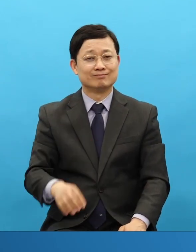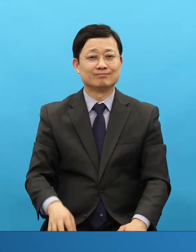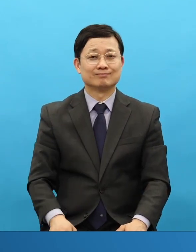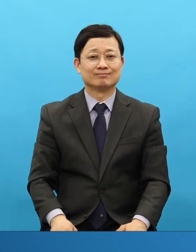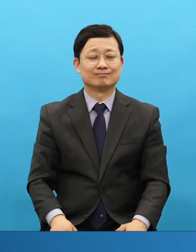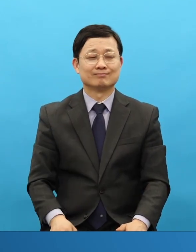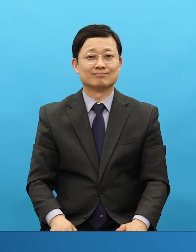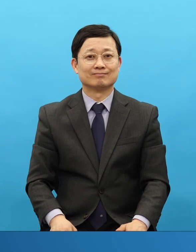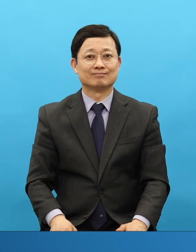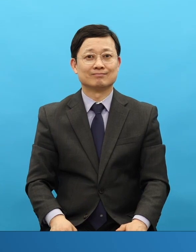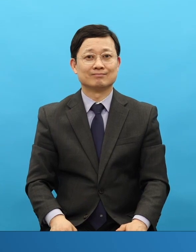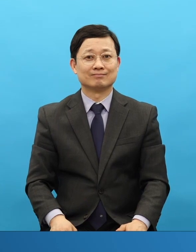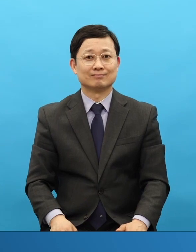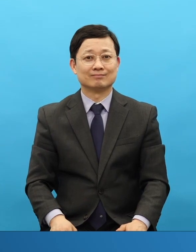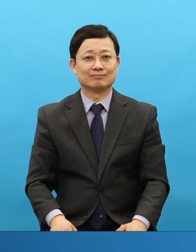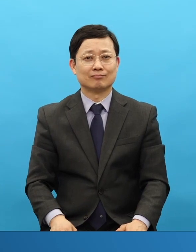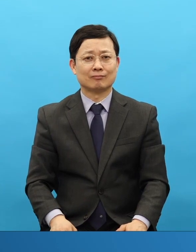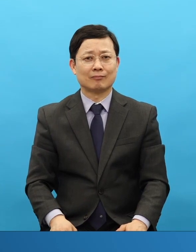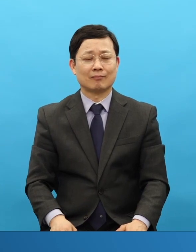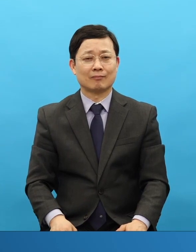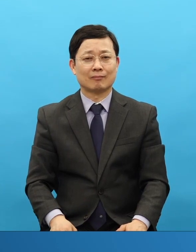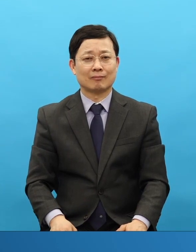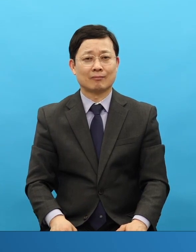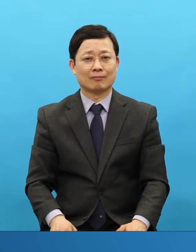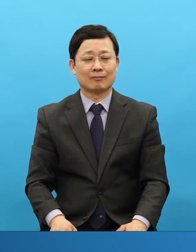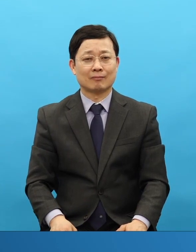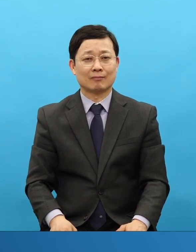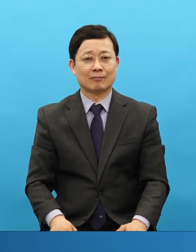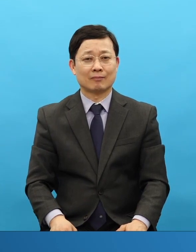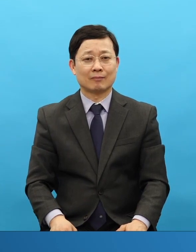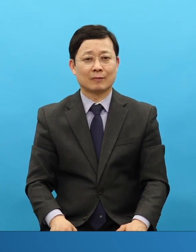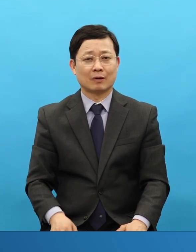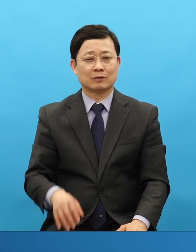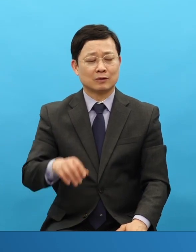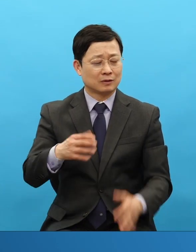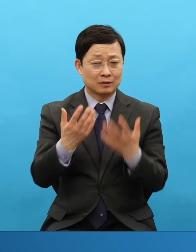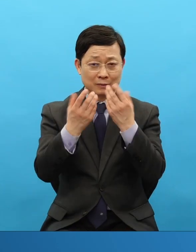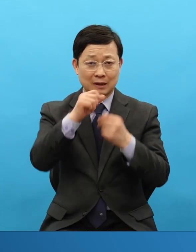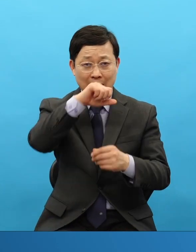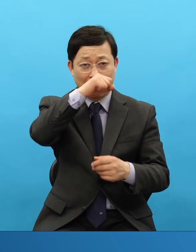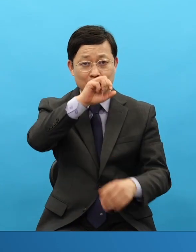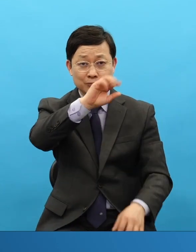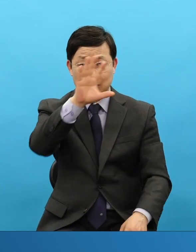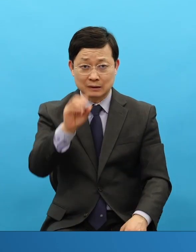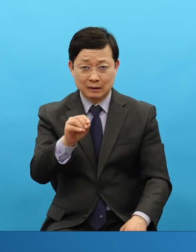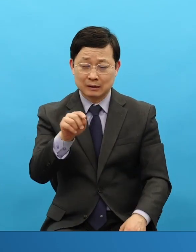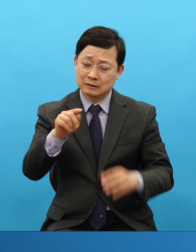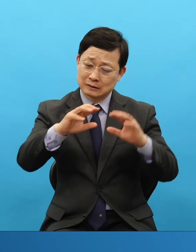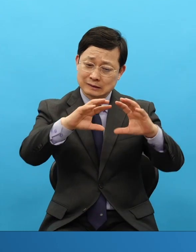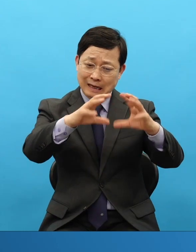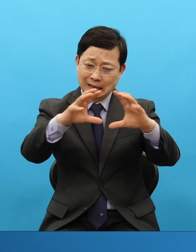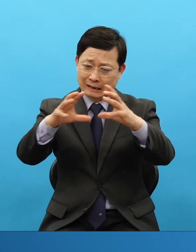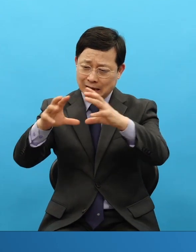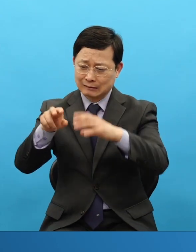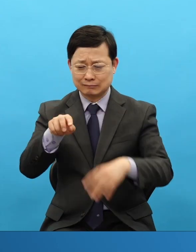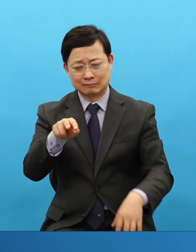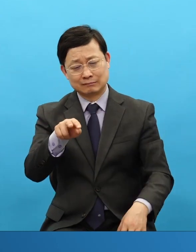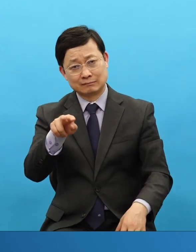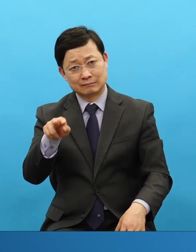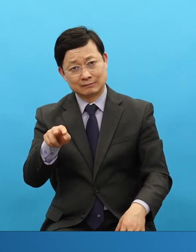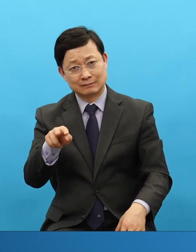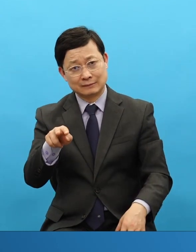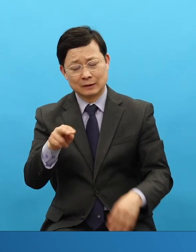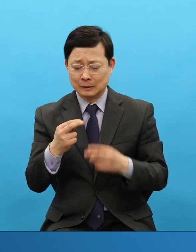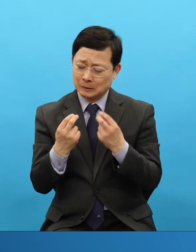굉장한 많은 질문이 제게 저 아프리카 같은 나라들 And I had so many questions, especially regarding continent of 이걸 Africa.